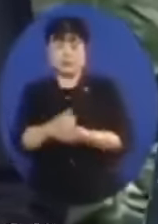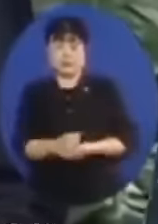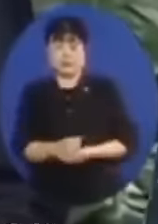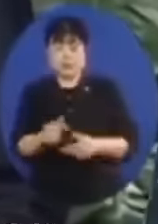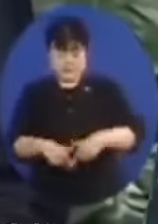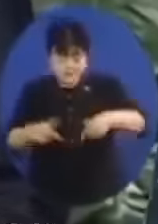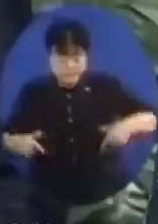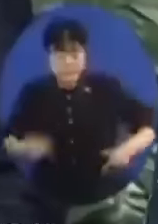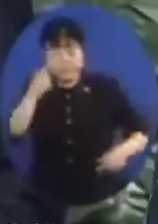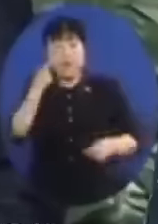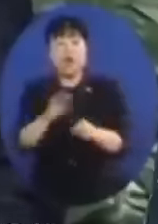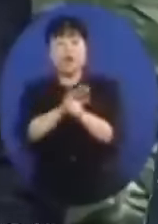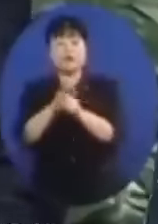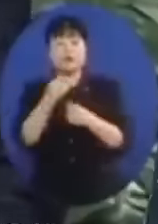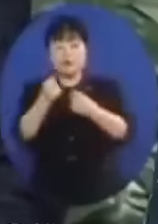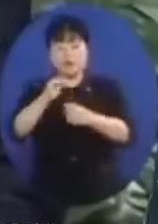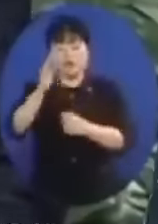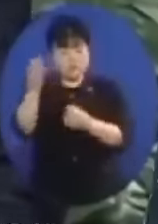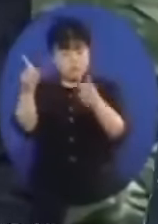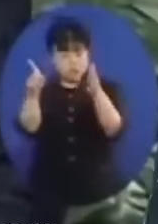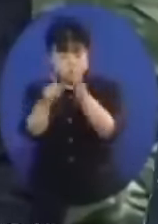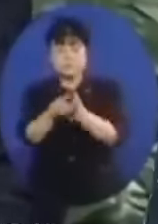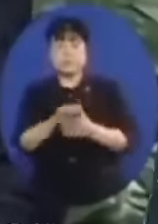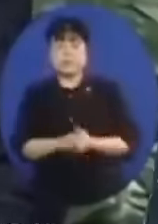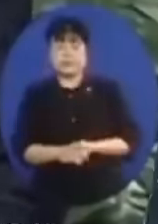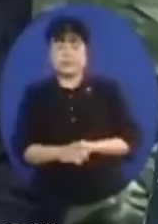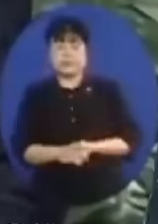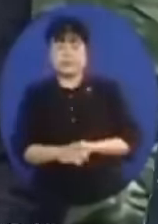자비로 건강하게 사는 것입니다.